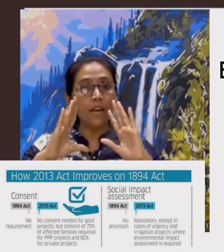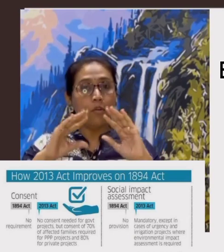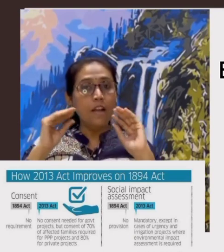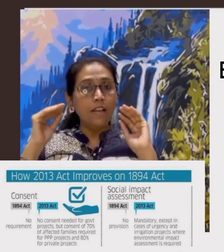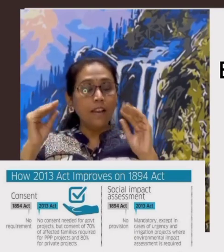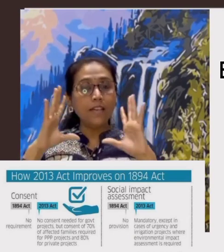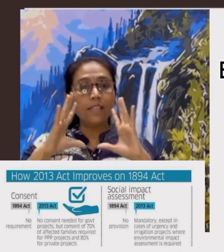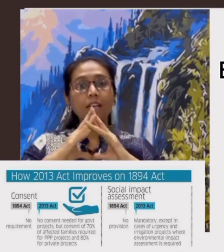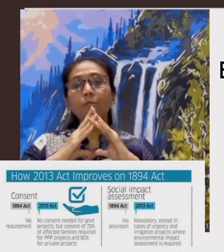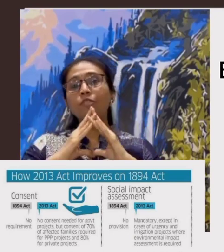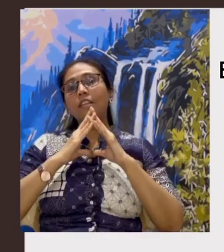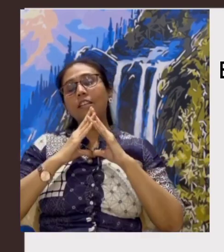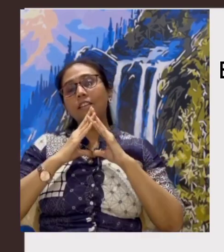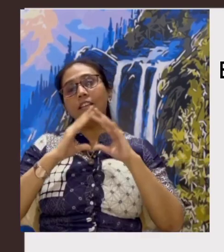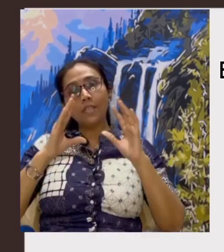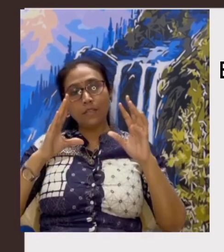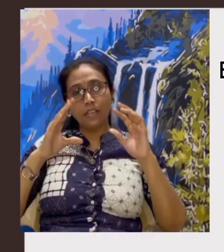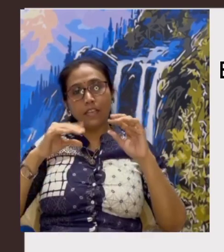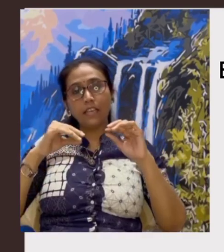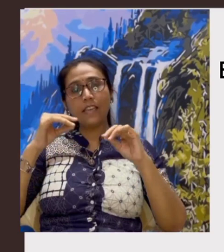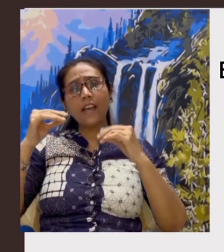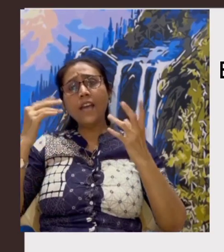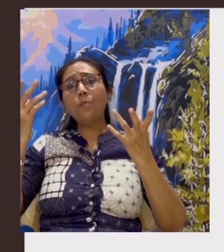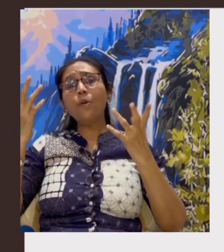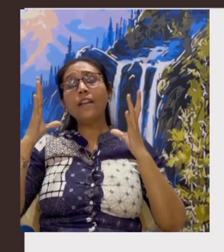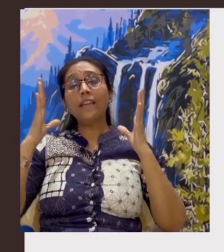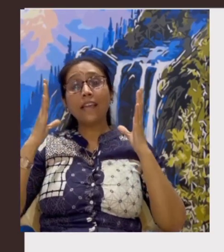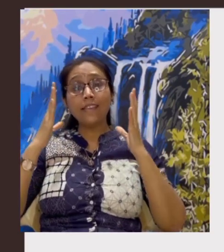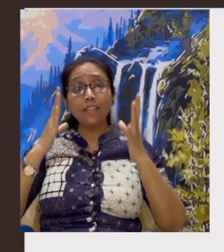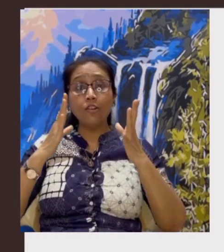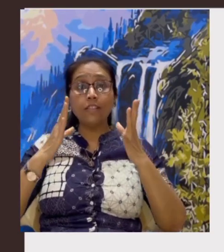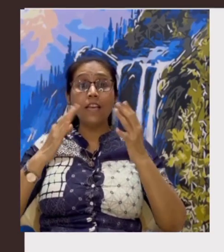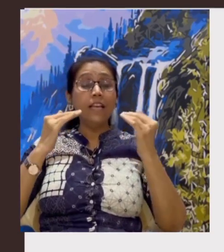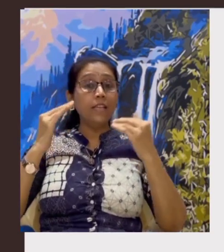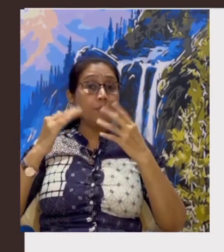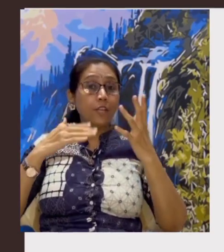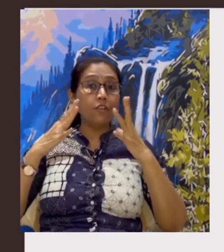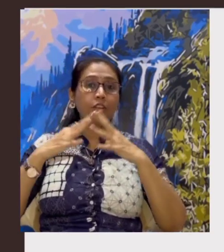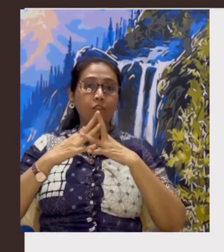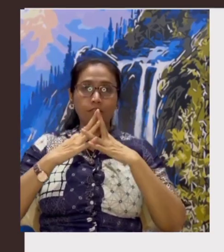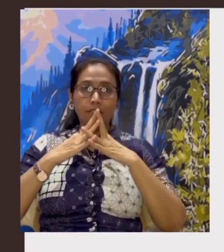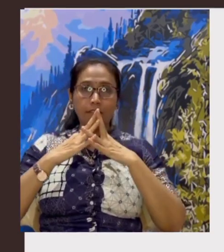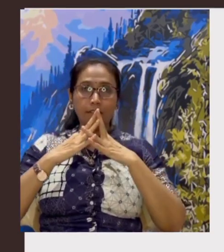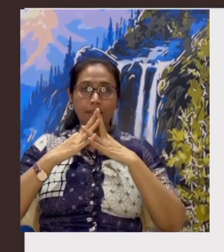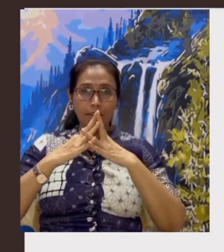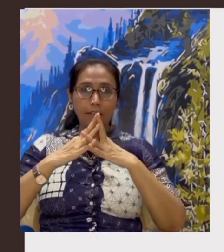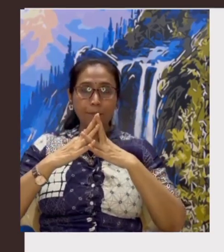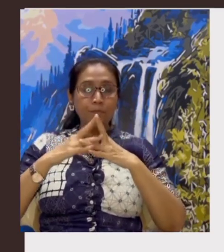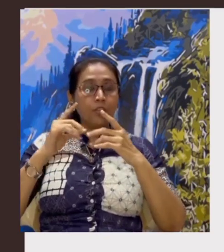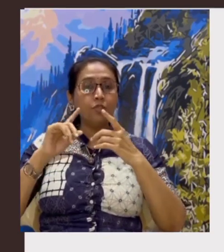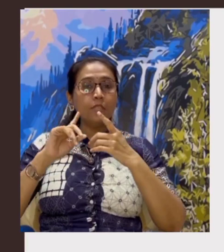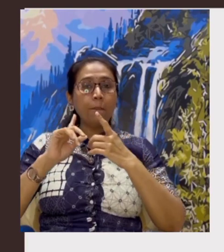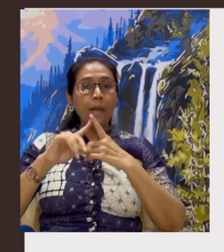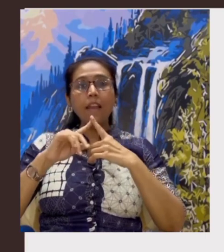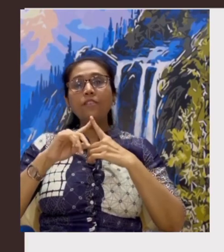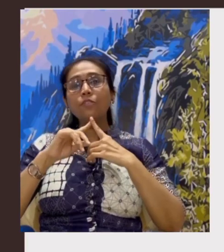नाउ लास्ट थिंग हम लोग देख लेते हैं, समझ लेते हैं कि क्या इंपॉर्टेंट केस लॉज है इस पर्टिकुलर डॉक्ट्रिन के लिए रिलेटेड। सो